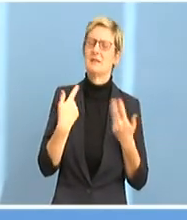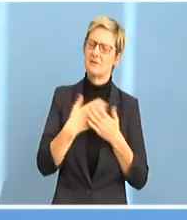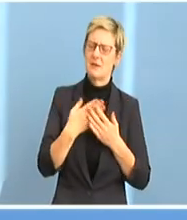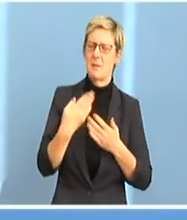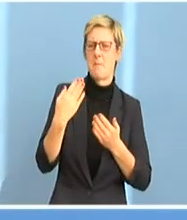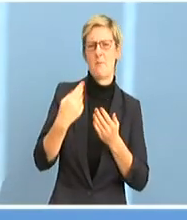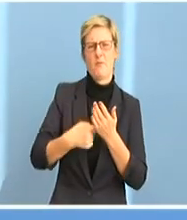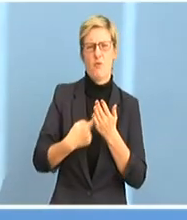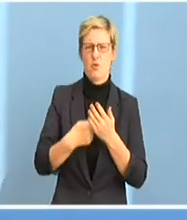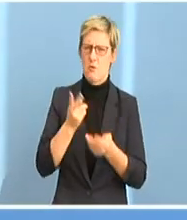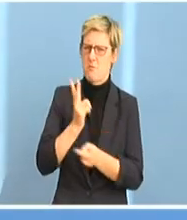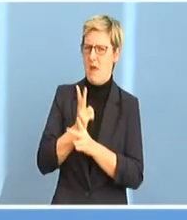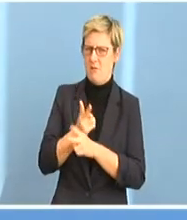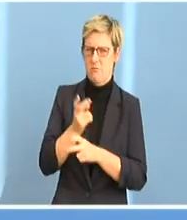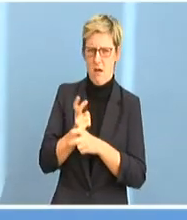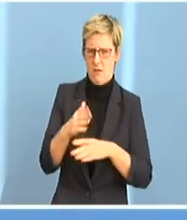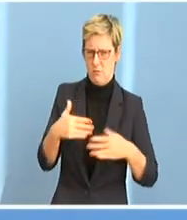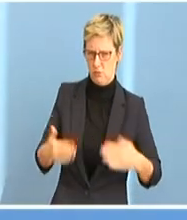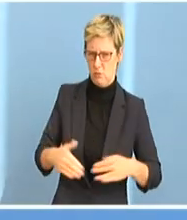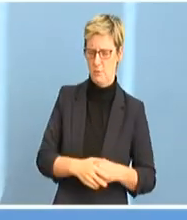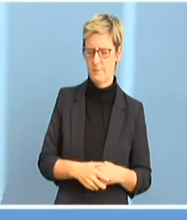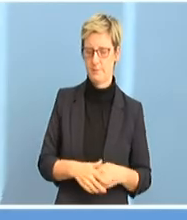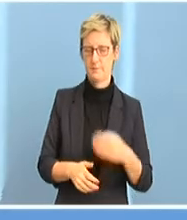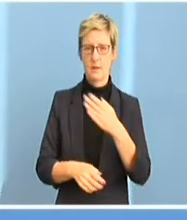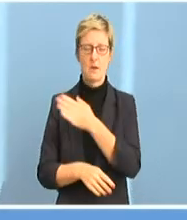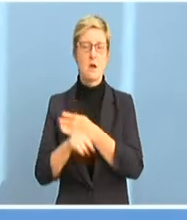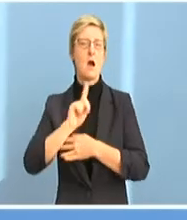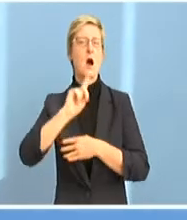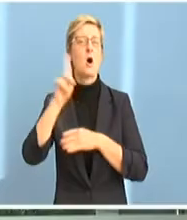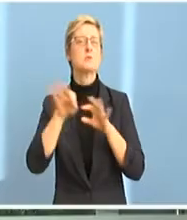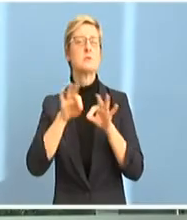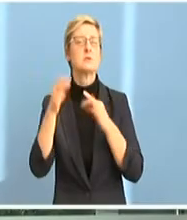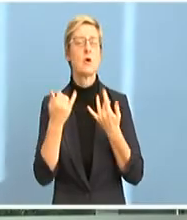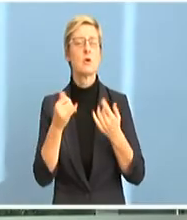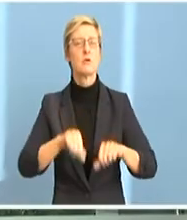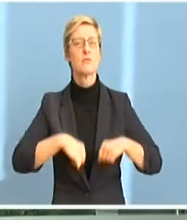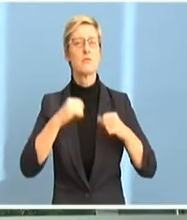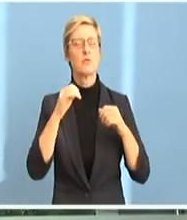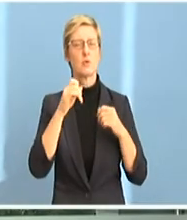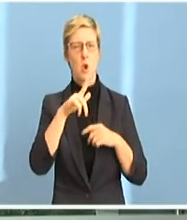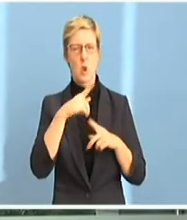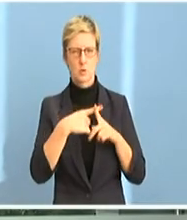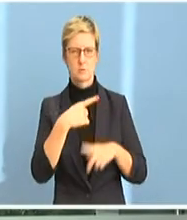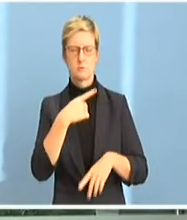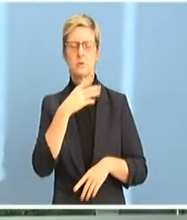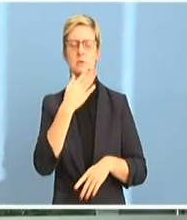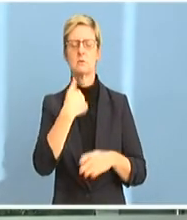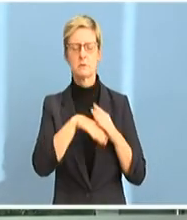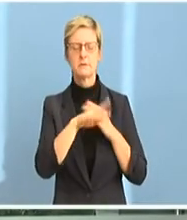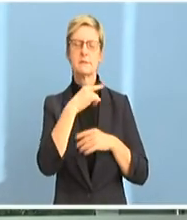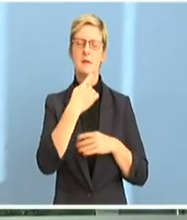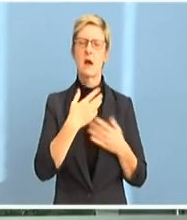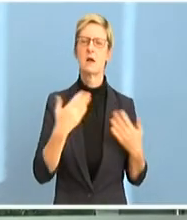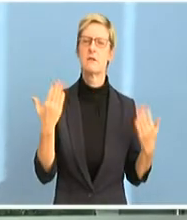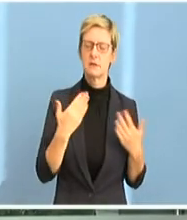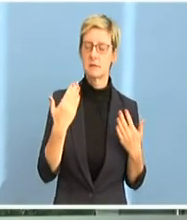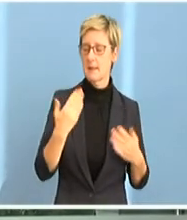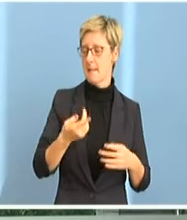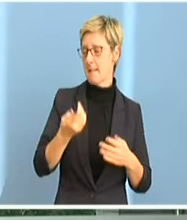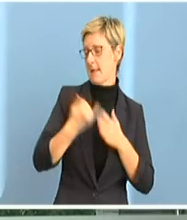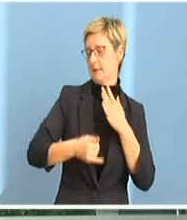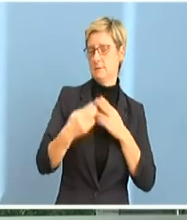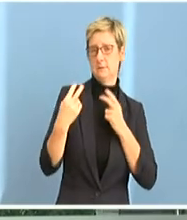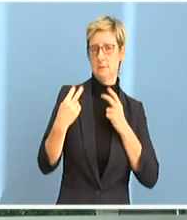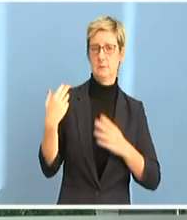Was den Außenminister angeht, so hat er heute Morgen gesagt in Luxemburg, wir müssen feststellen, dass seit der letzten Sitzung nichts